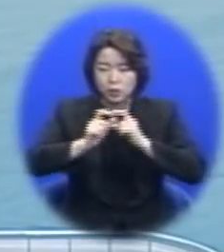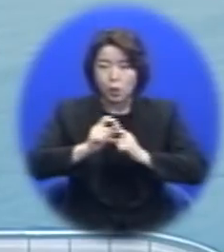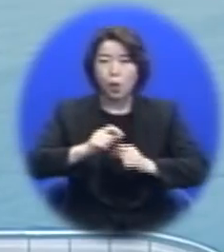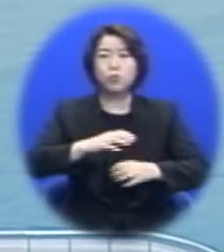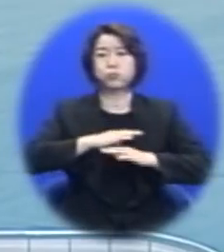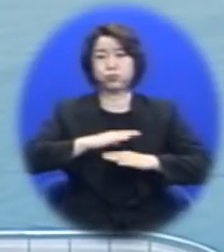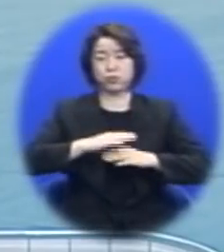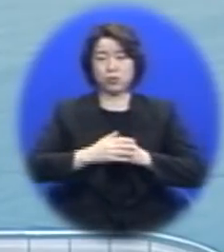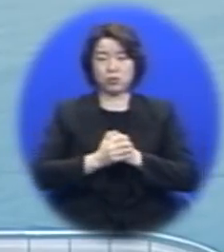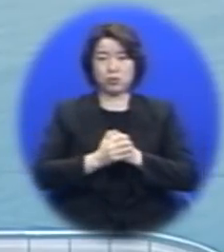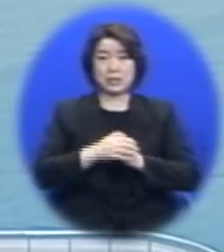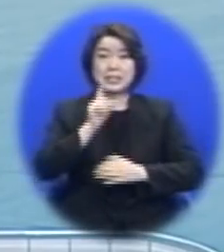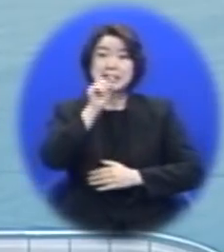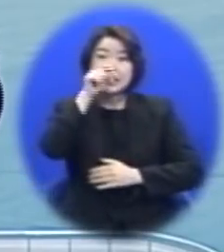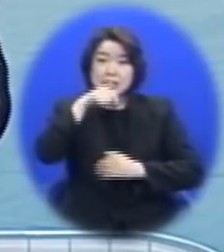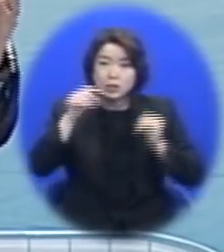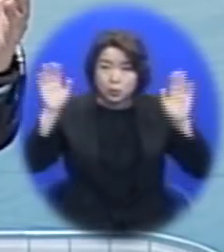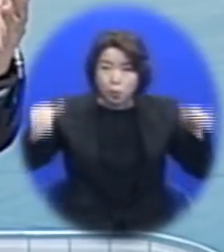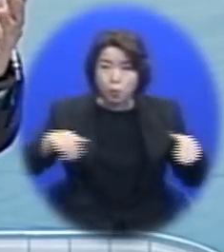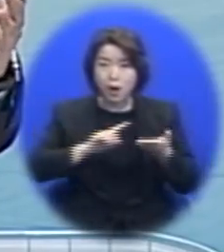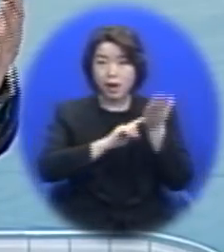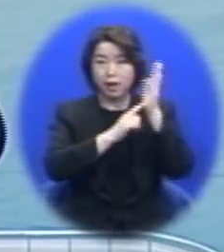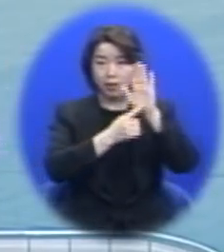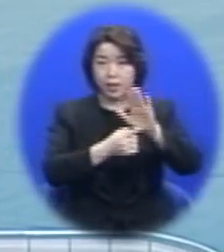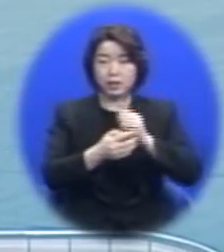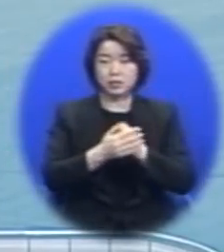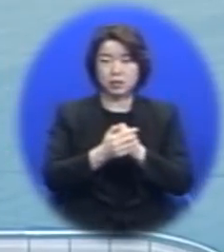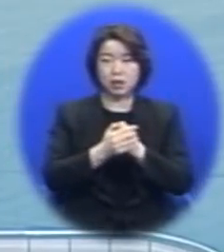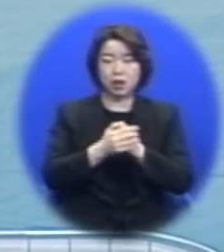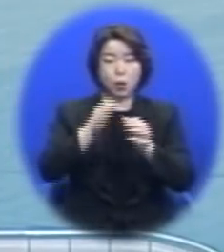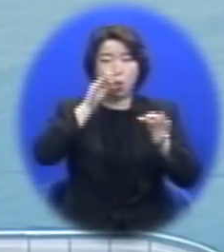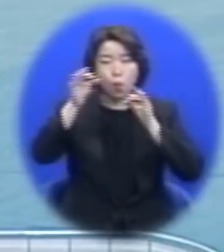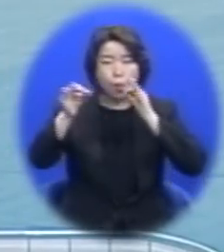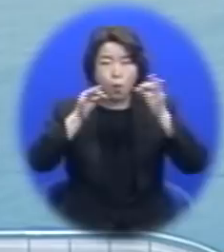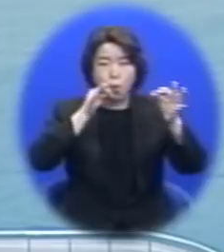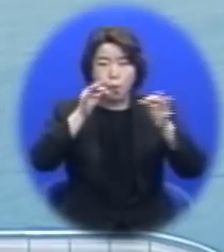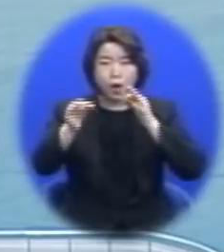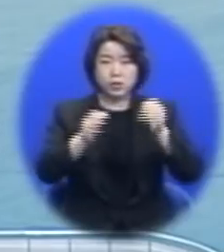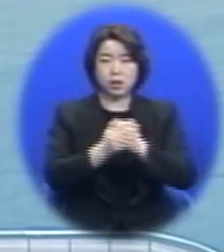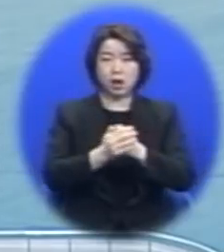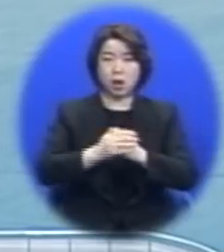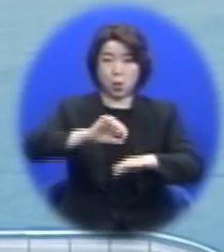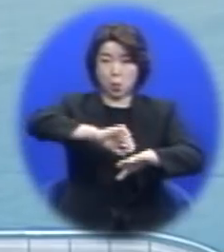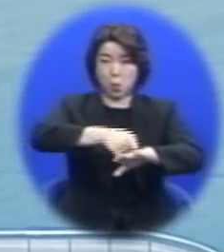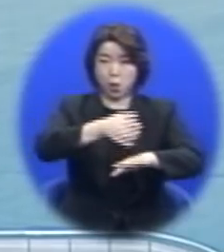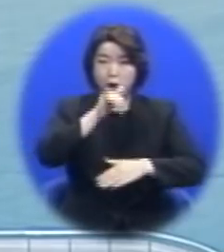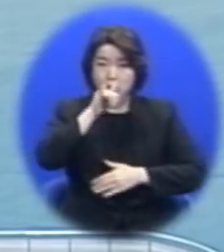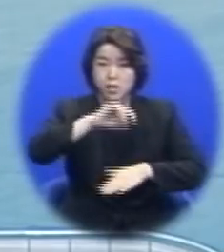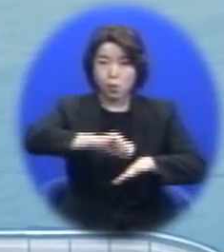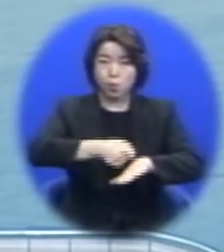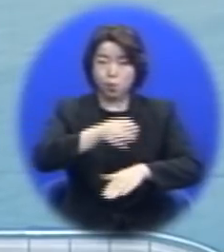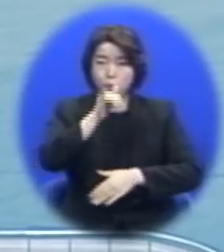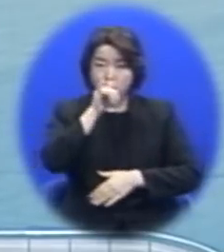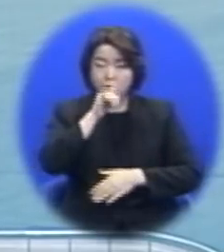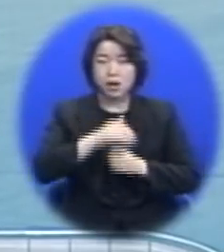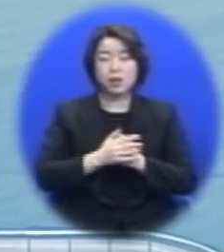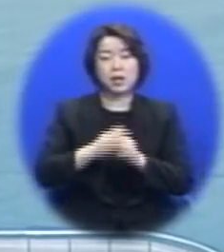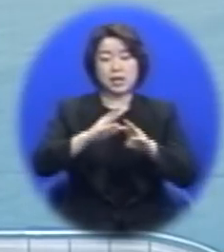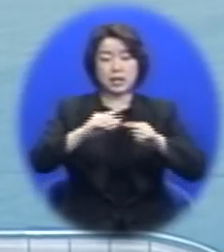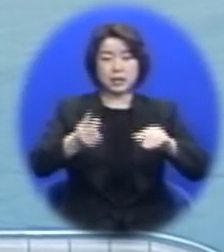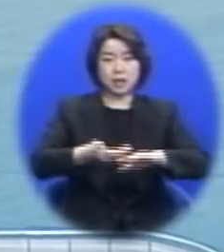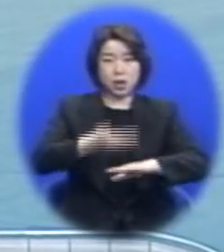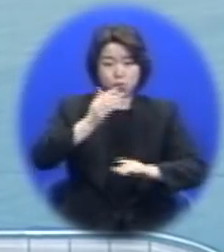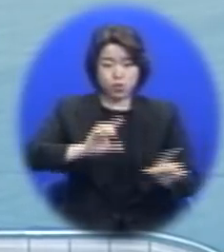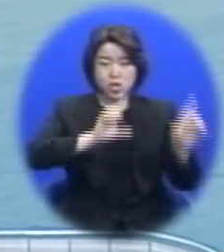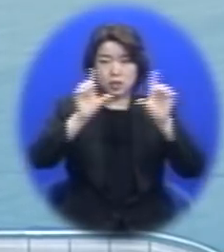한 마리가 나타나서 큰 소리로 날면서 외칩니다. 화가 있다, 화가 있다. 땅 위에